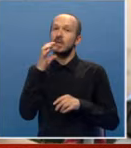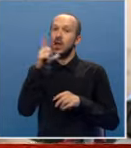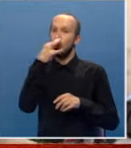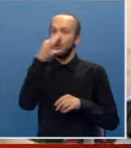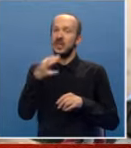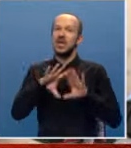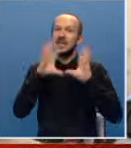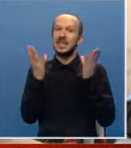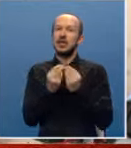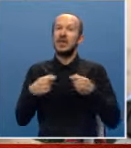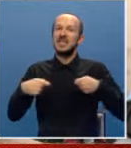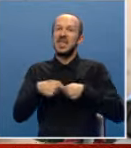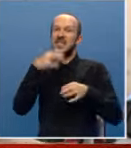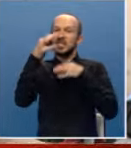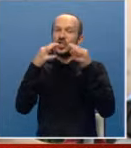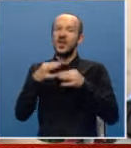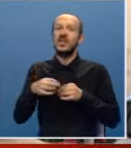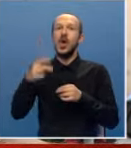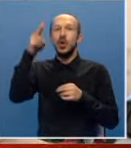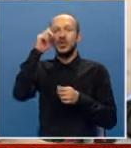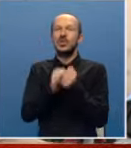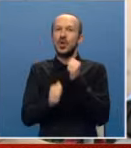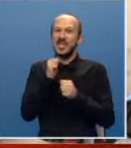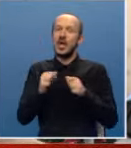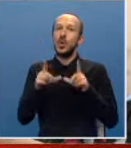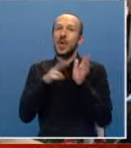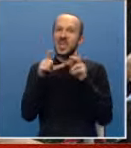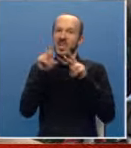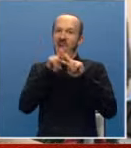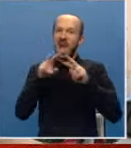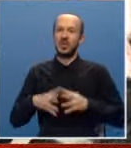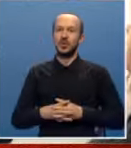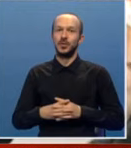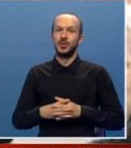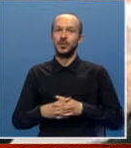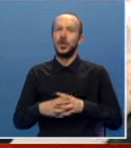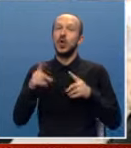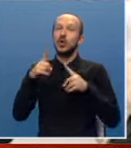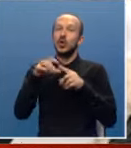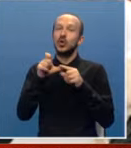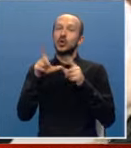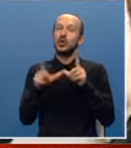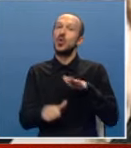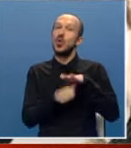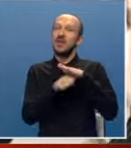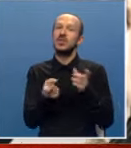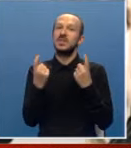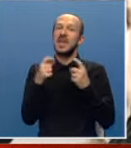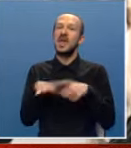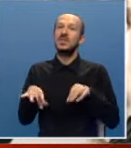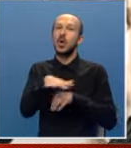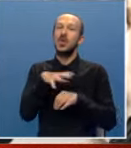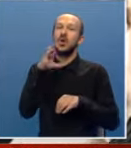pitanju celokupna sinteza istraživanja ustaškog zločina genocida u nezavisnoj državi Hrvatskoj, a dakle to su uglavnom sela iz